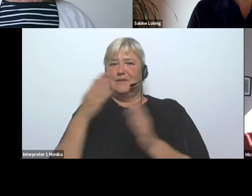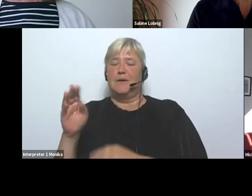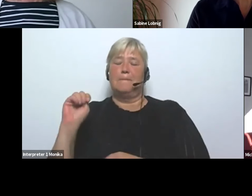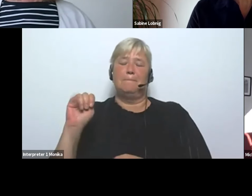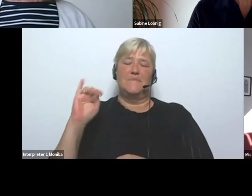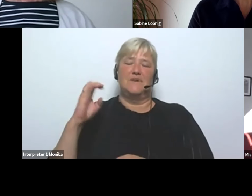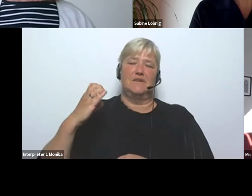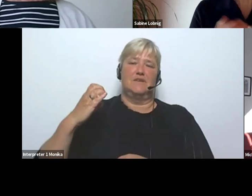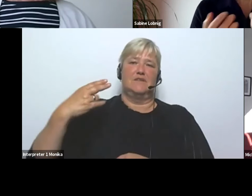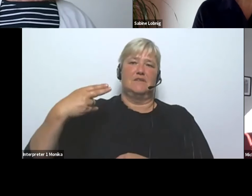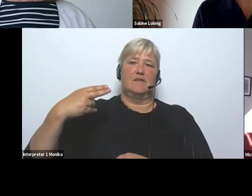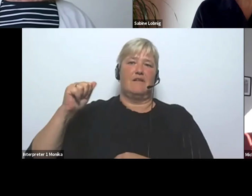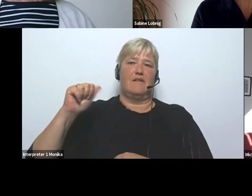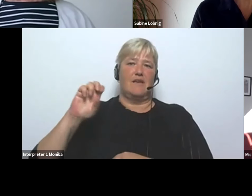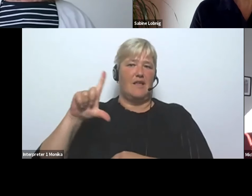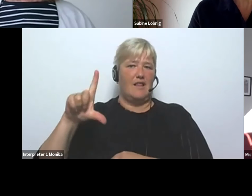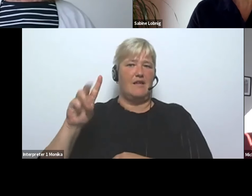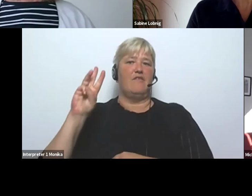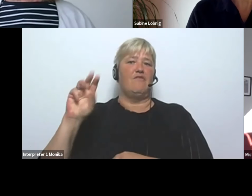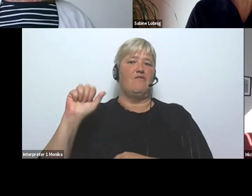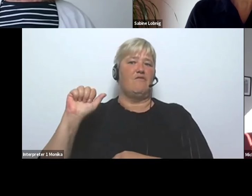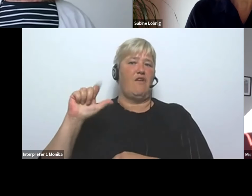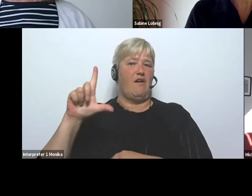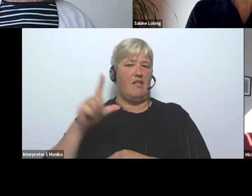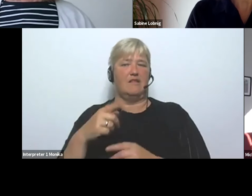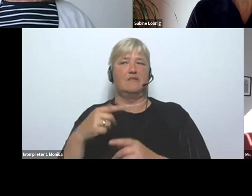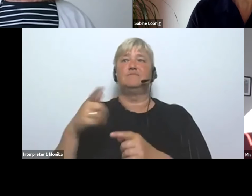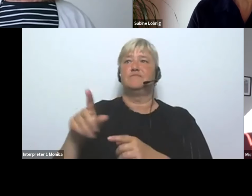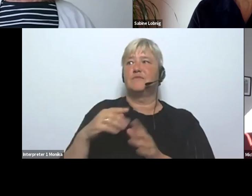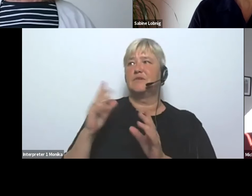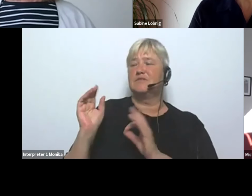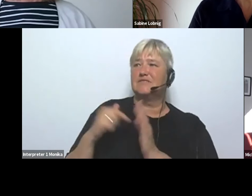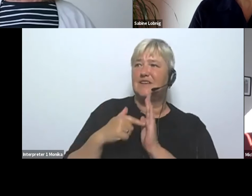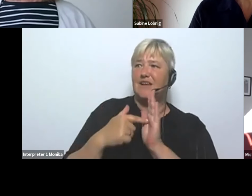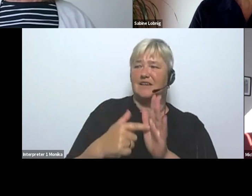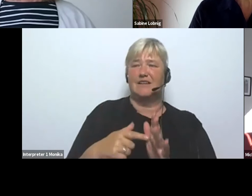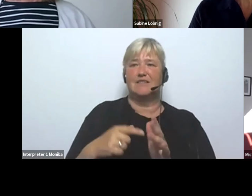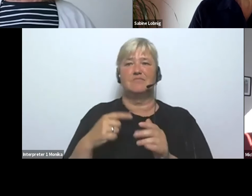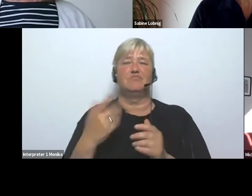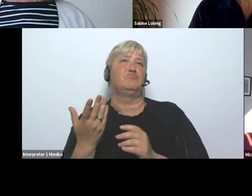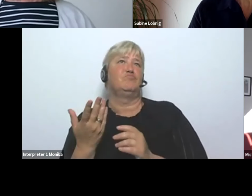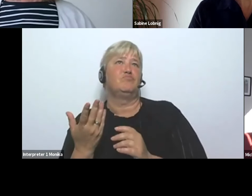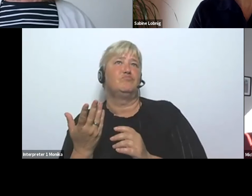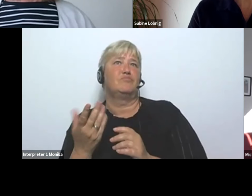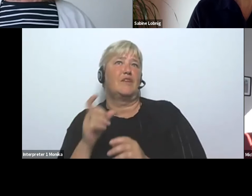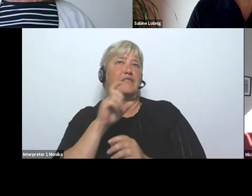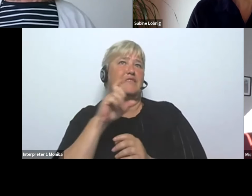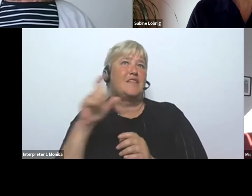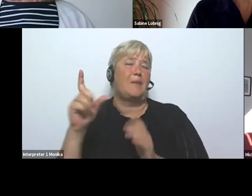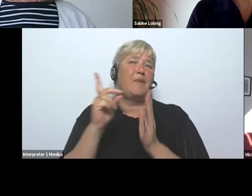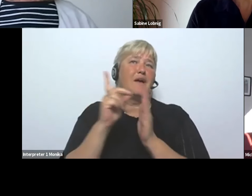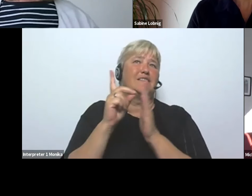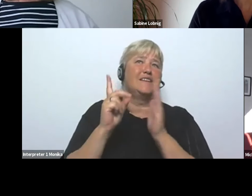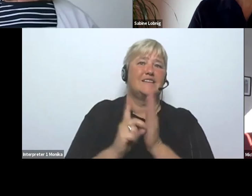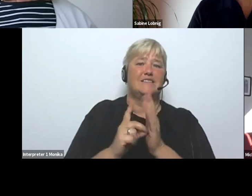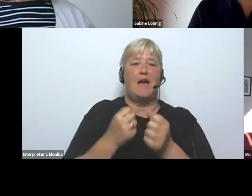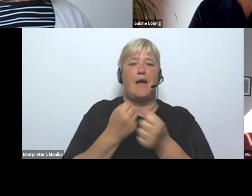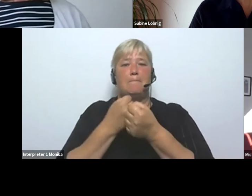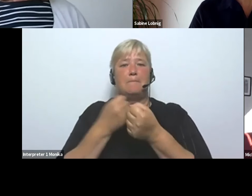weiterzugeben, der uns einstimmen wird mit einer Keynote mit dem Thema Digitale Barrierefreiheit